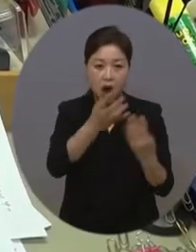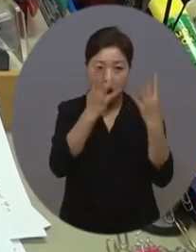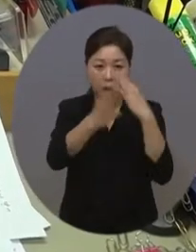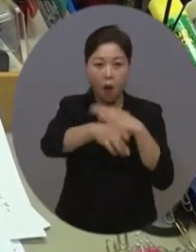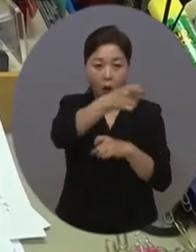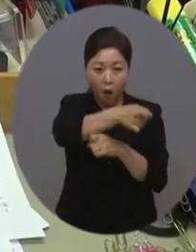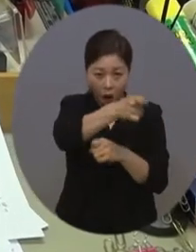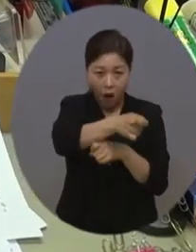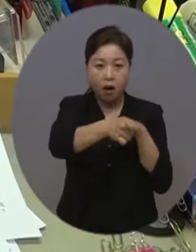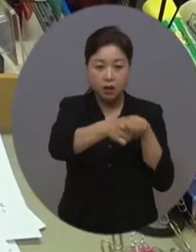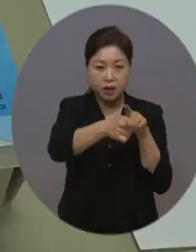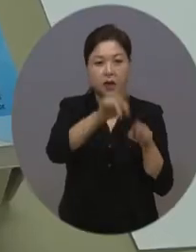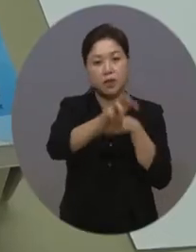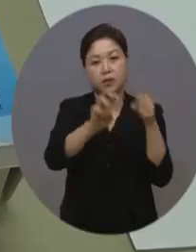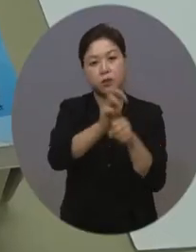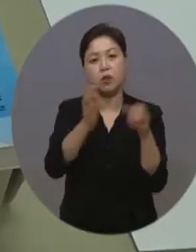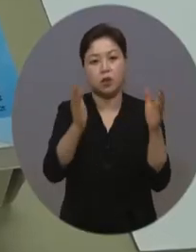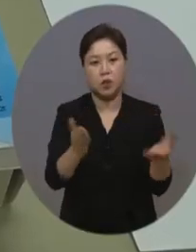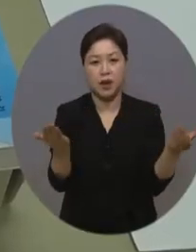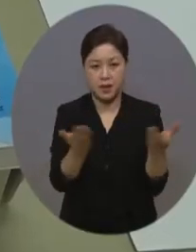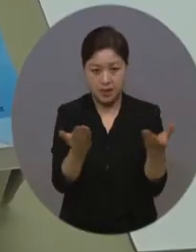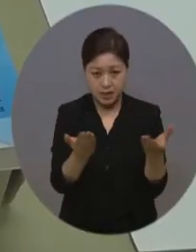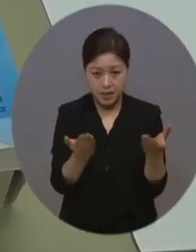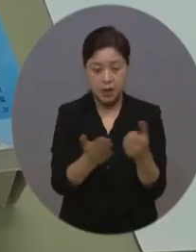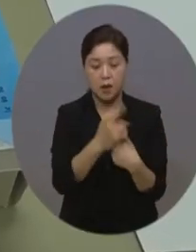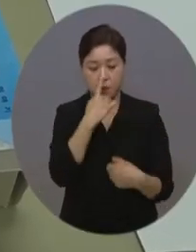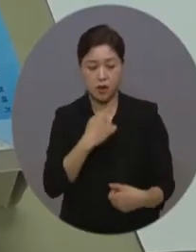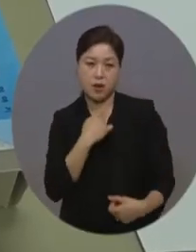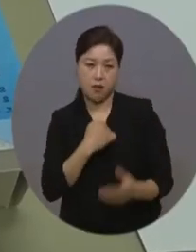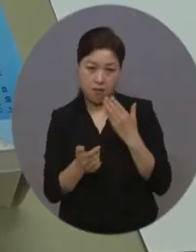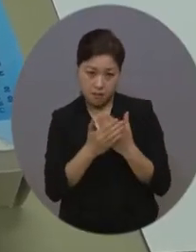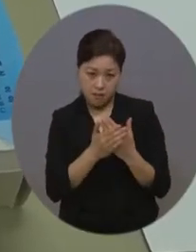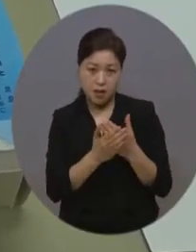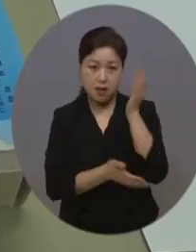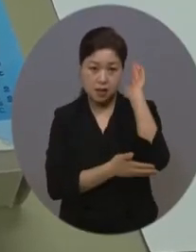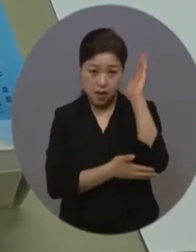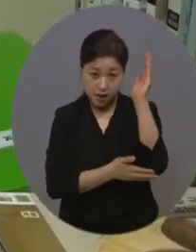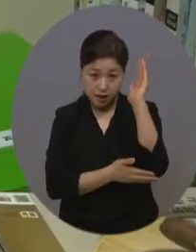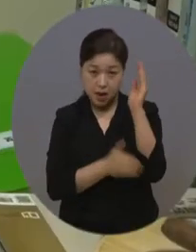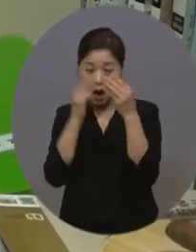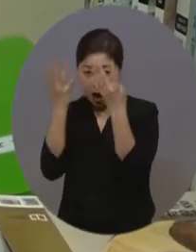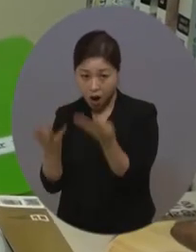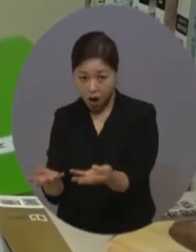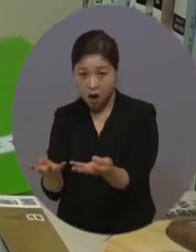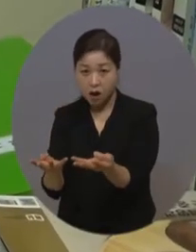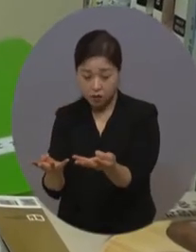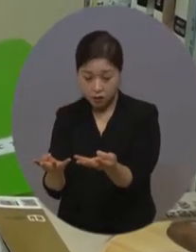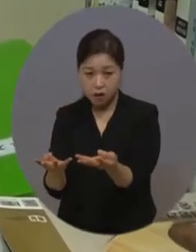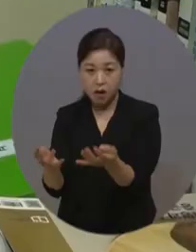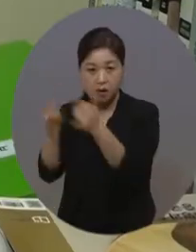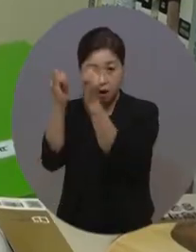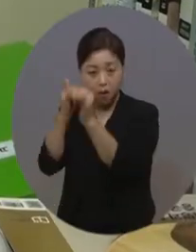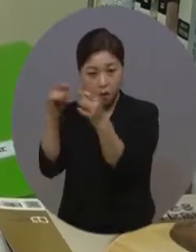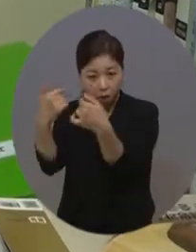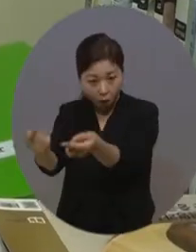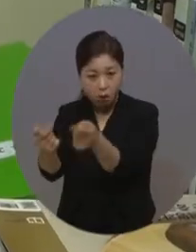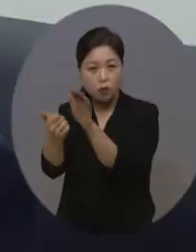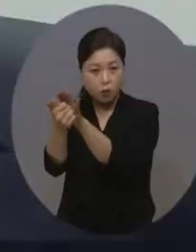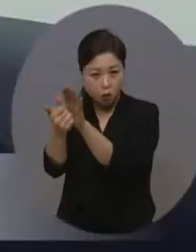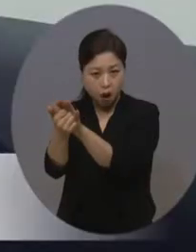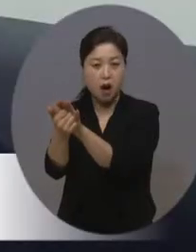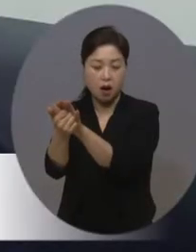공무원으로 30년 동안 근무하며 본인이 겪은 이야기를 책에 담아 재소자들이 출소 후 다시 사회로 복귀할 수 있게 많은 도움을